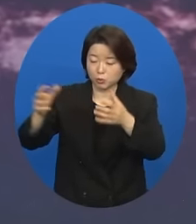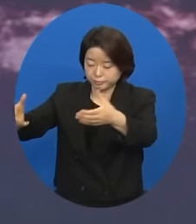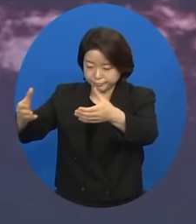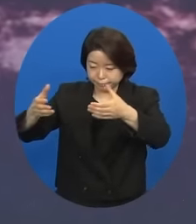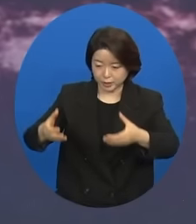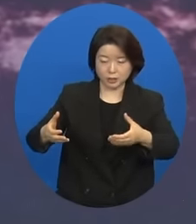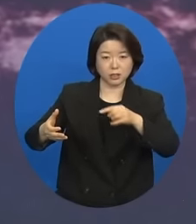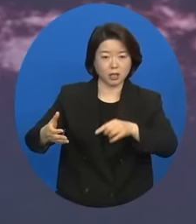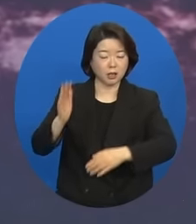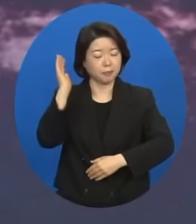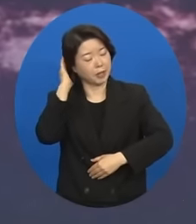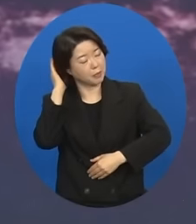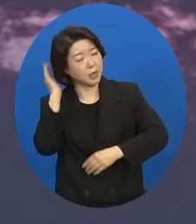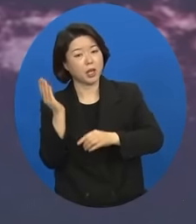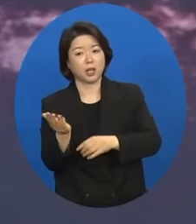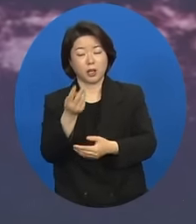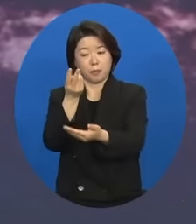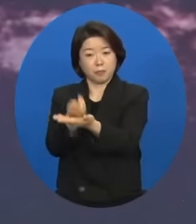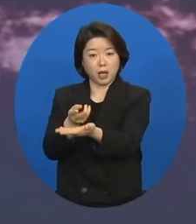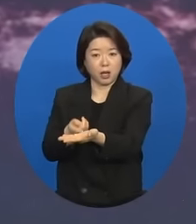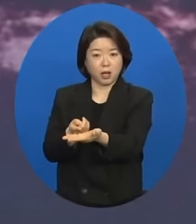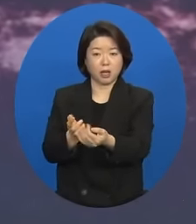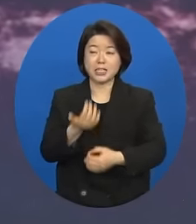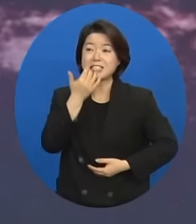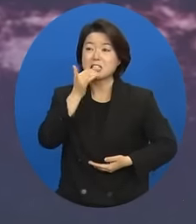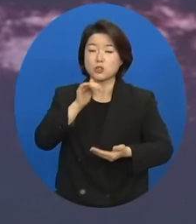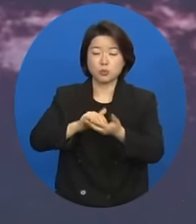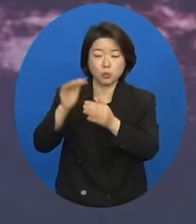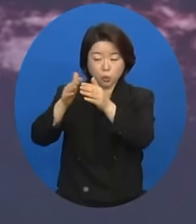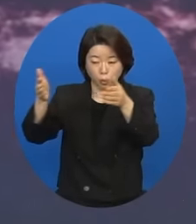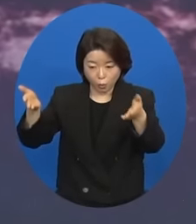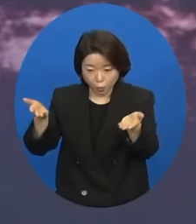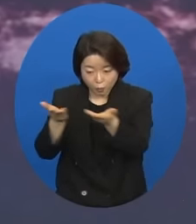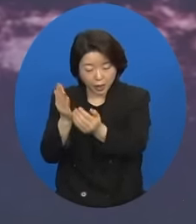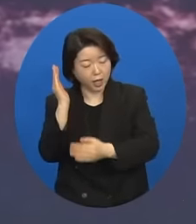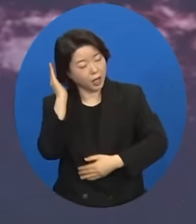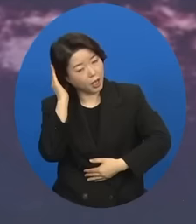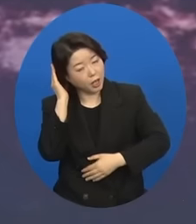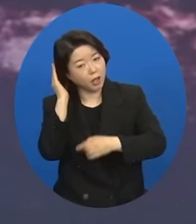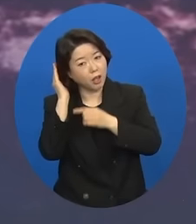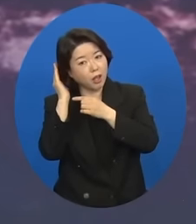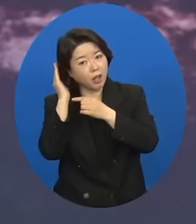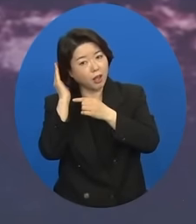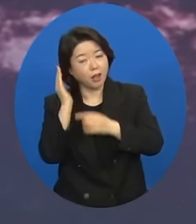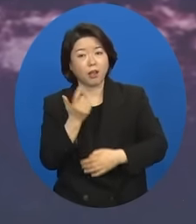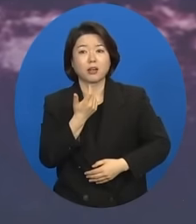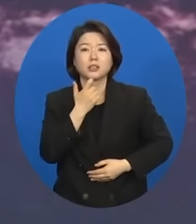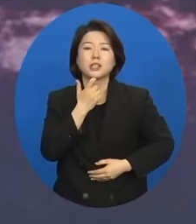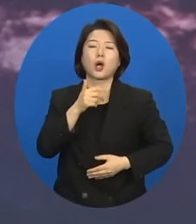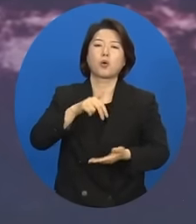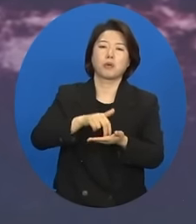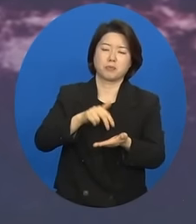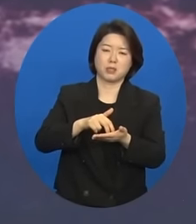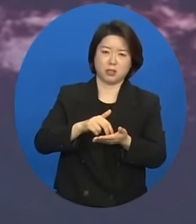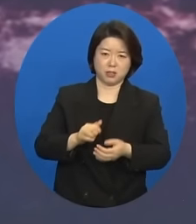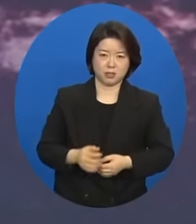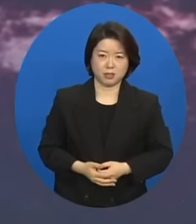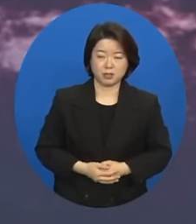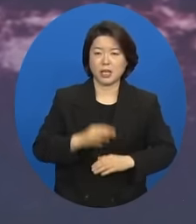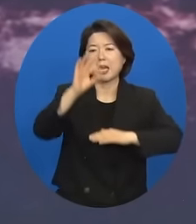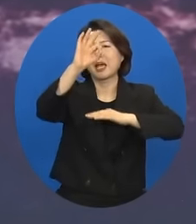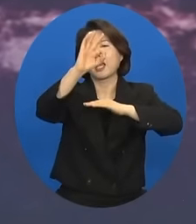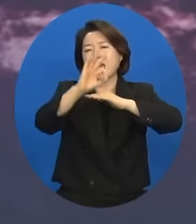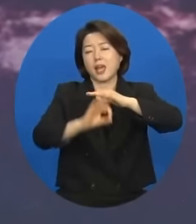배개로 삼았다 돌베개 이것이 지금 야의 편이에요 해가 졌다는 거예요